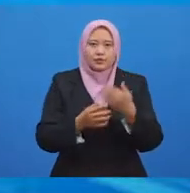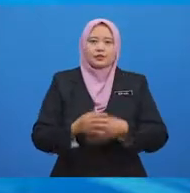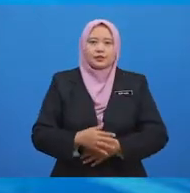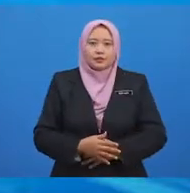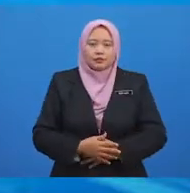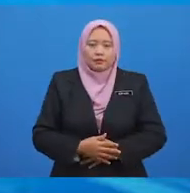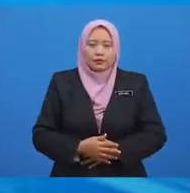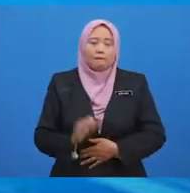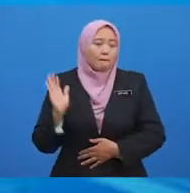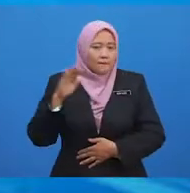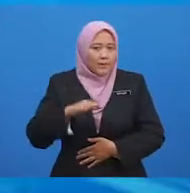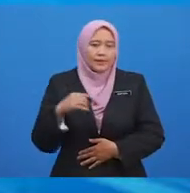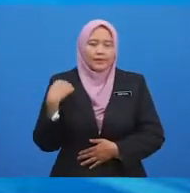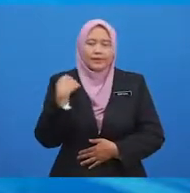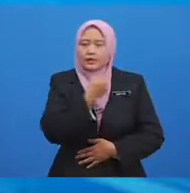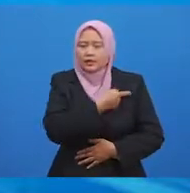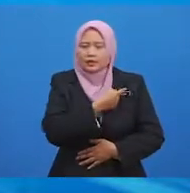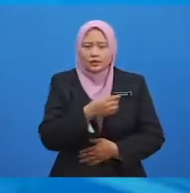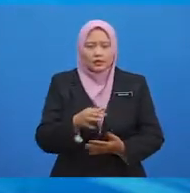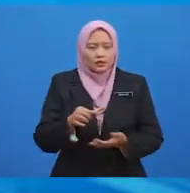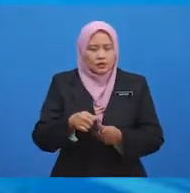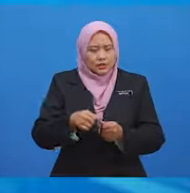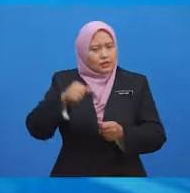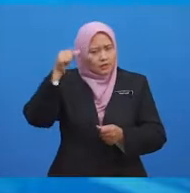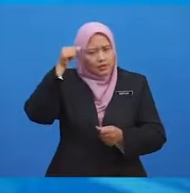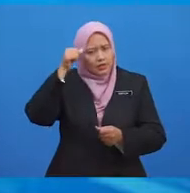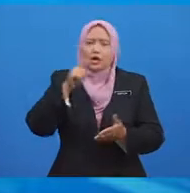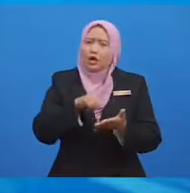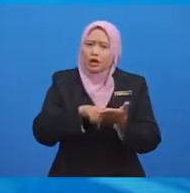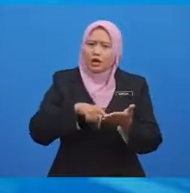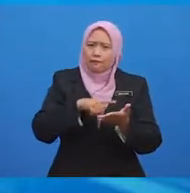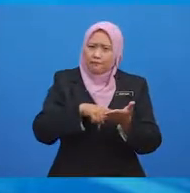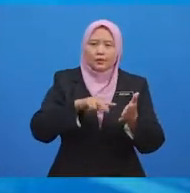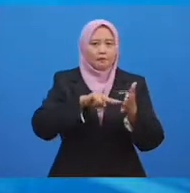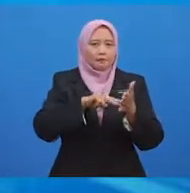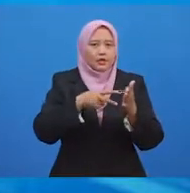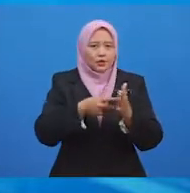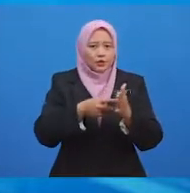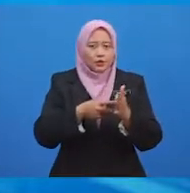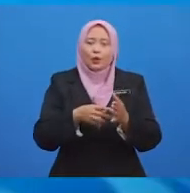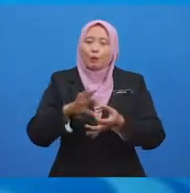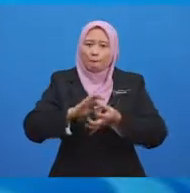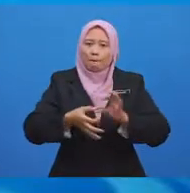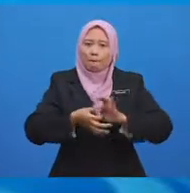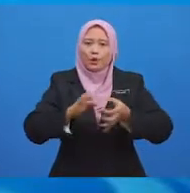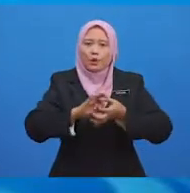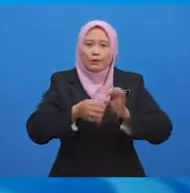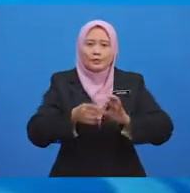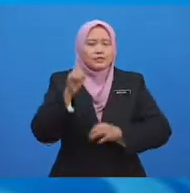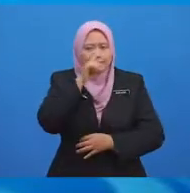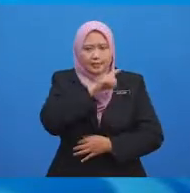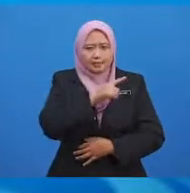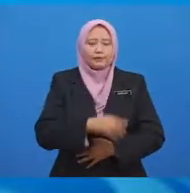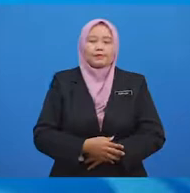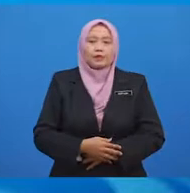lagi, mari kita ingat kembali apakah yang dimaksudkan dengan polimer sintetik. Ya,